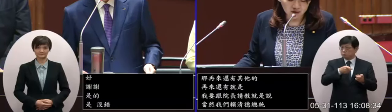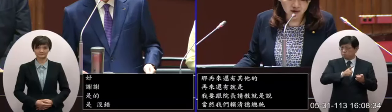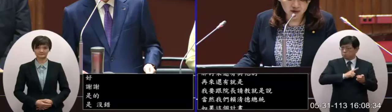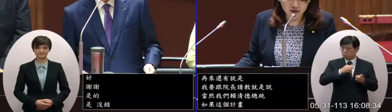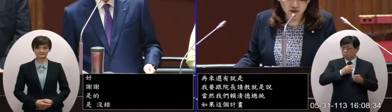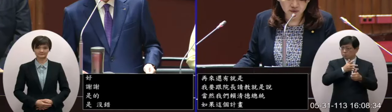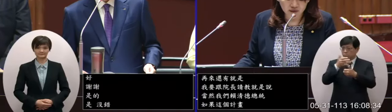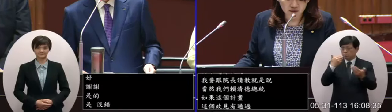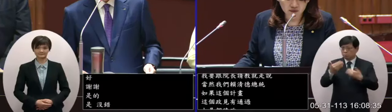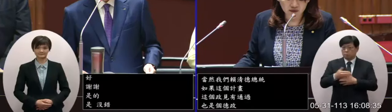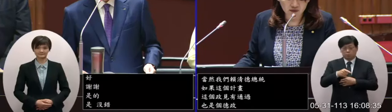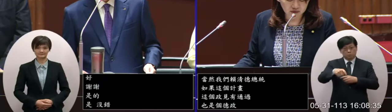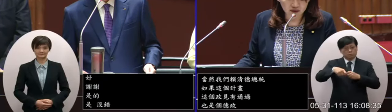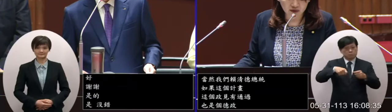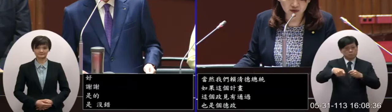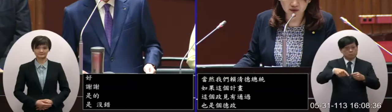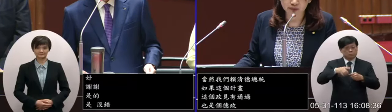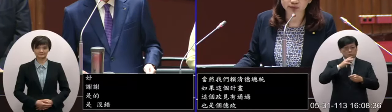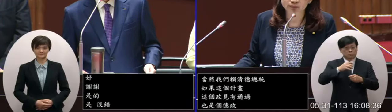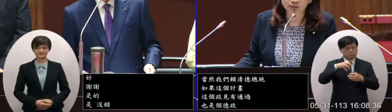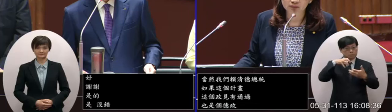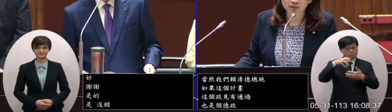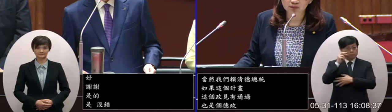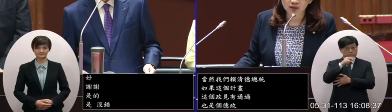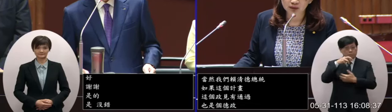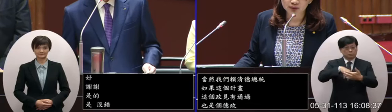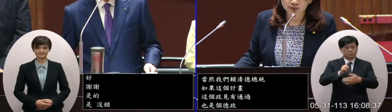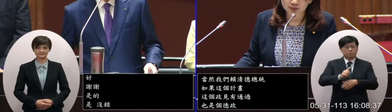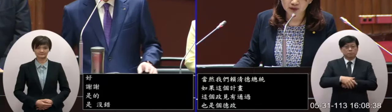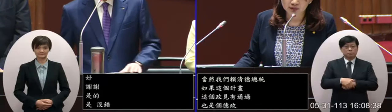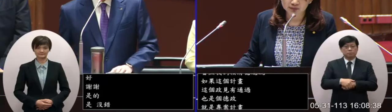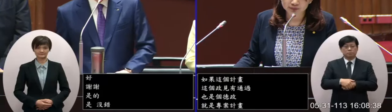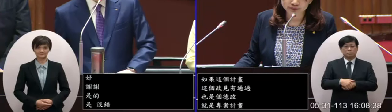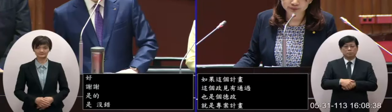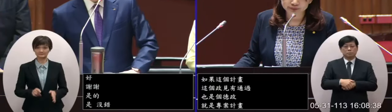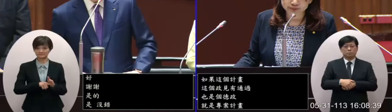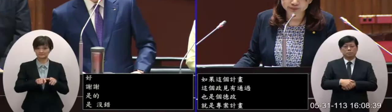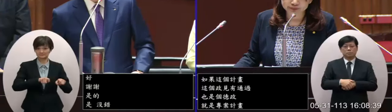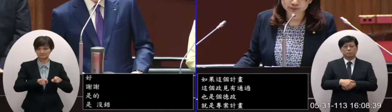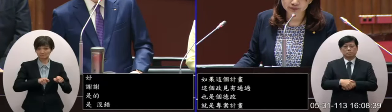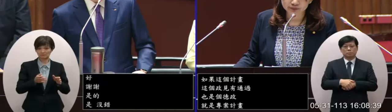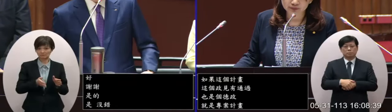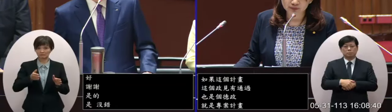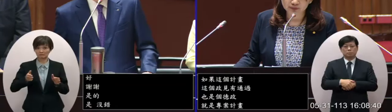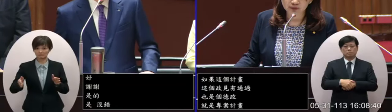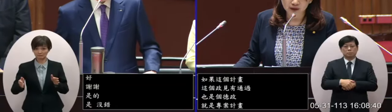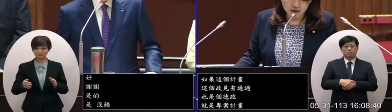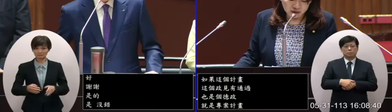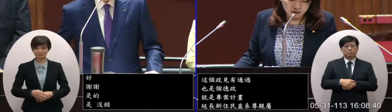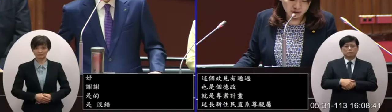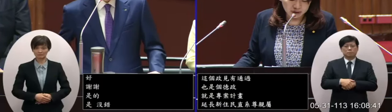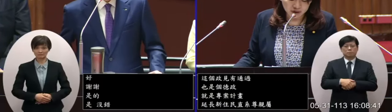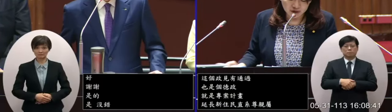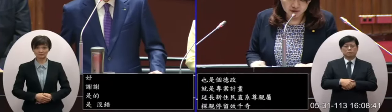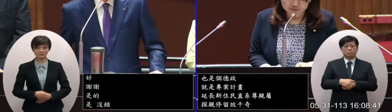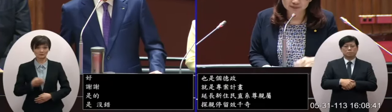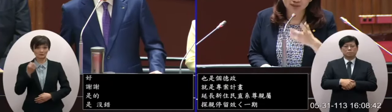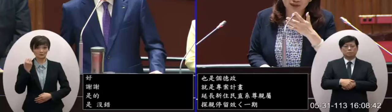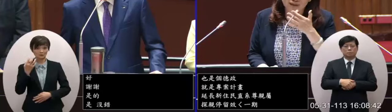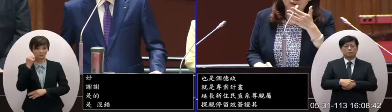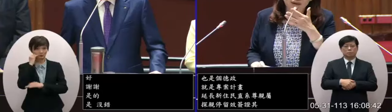去了解这个计划的这个政见的内容。 专案延长新住民直系尊亲属探